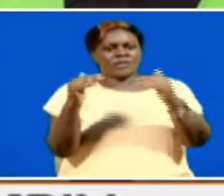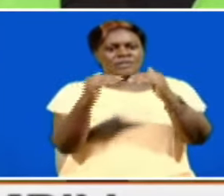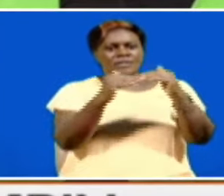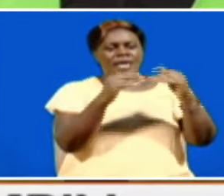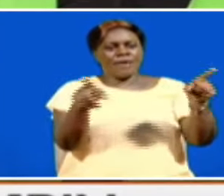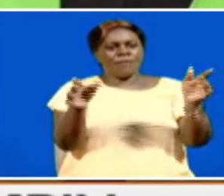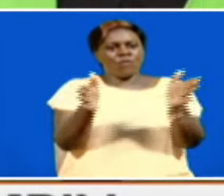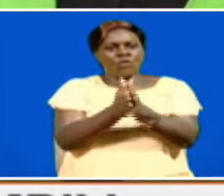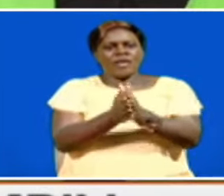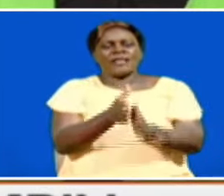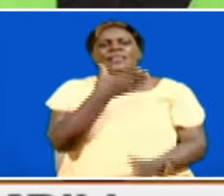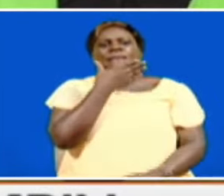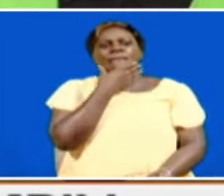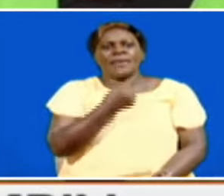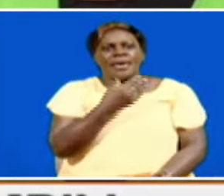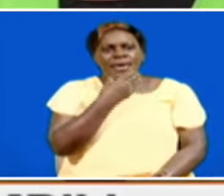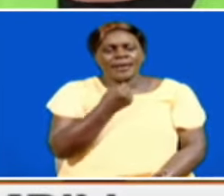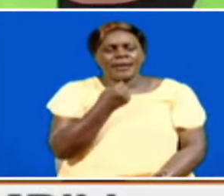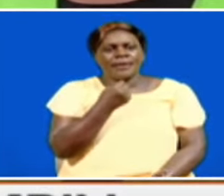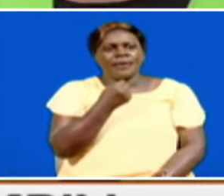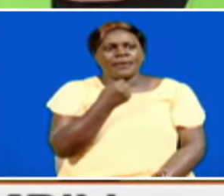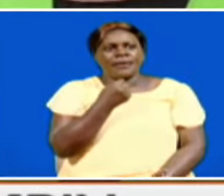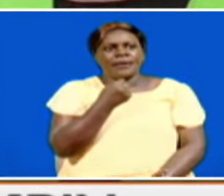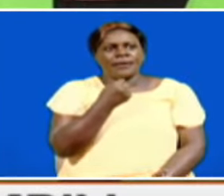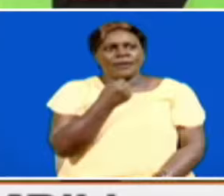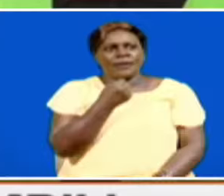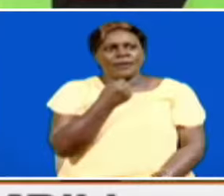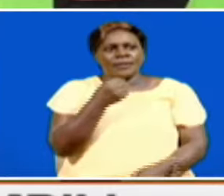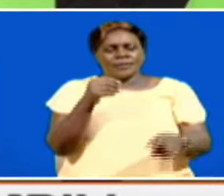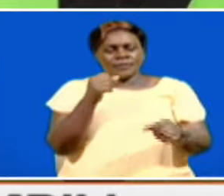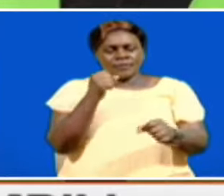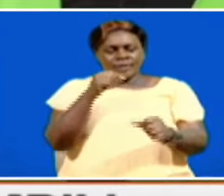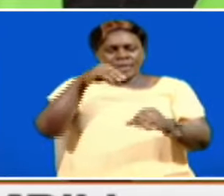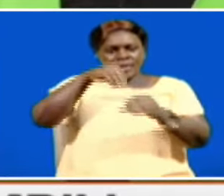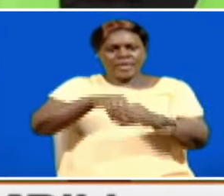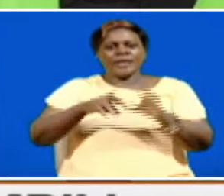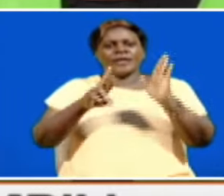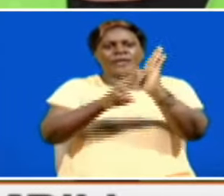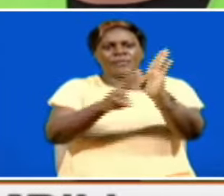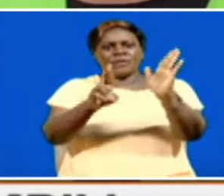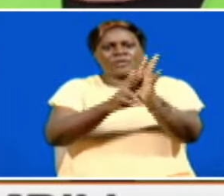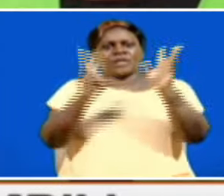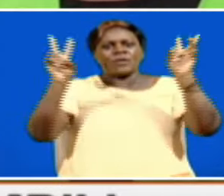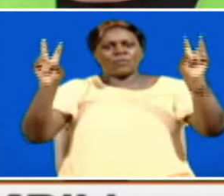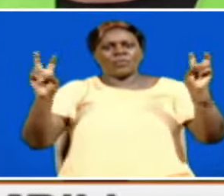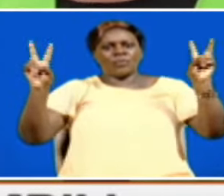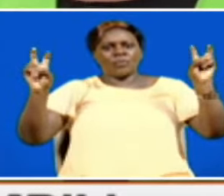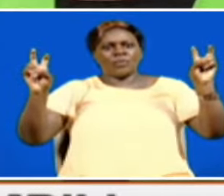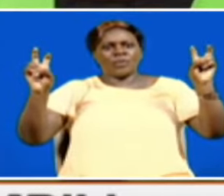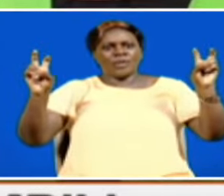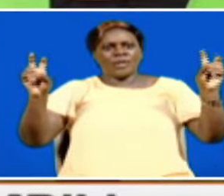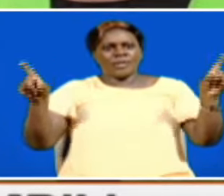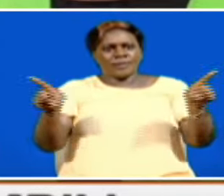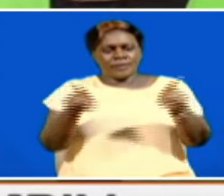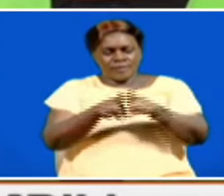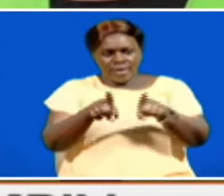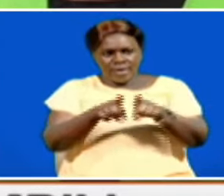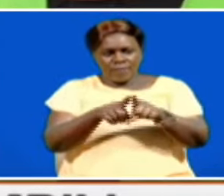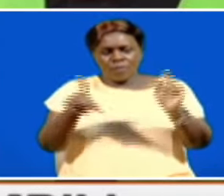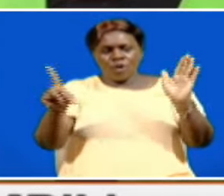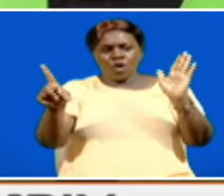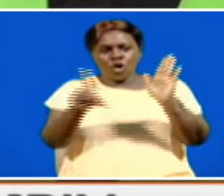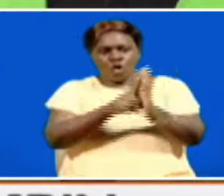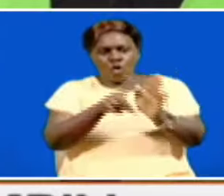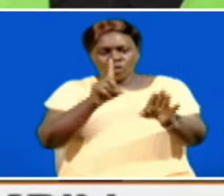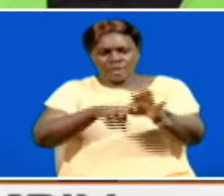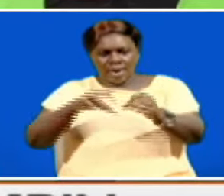wanaume katika mambo ya uwakilishi, vile vile pale ambayo sheria